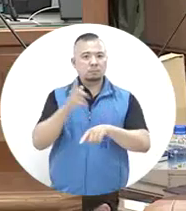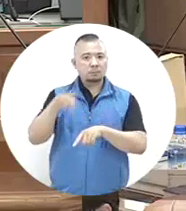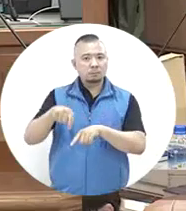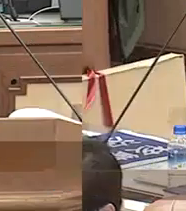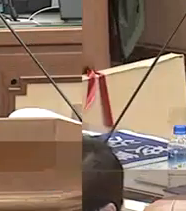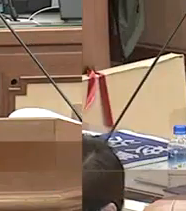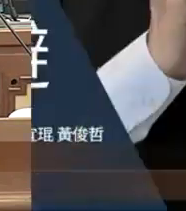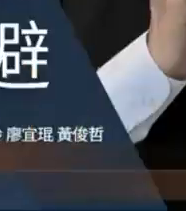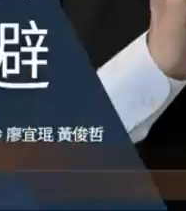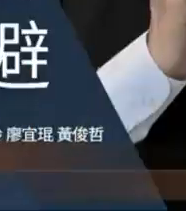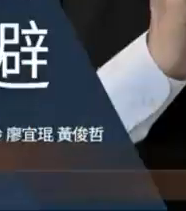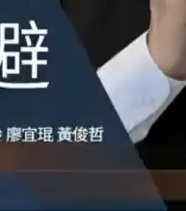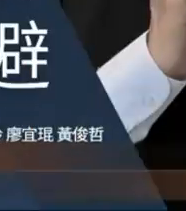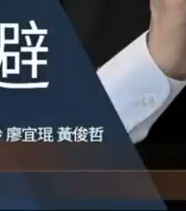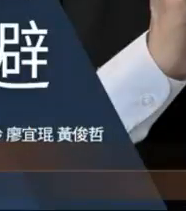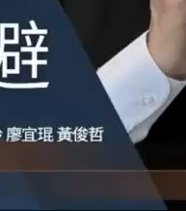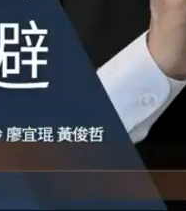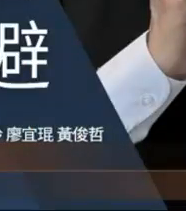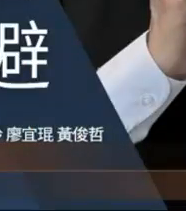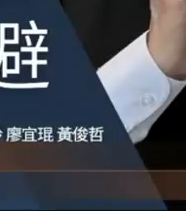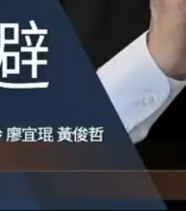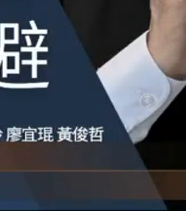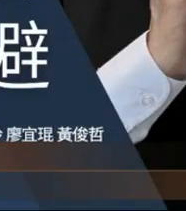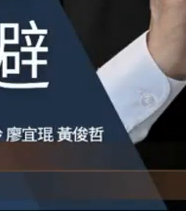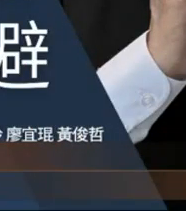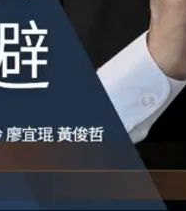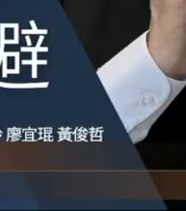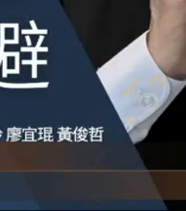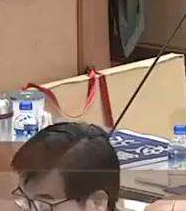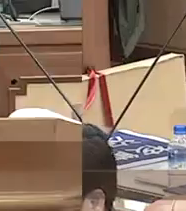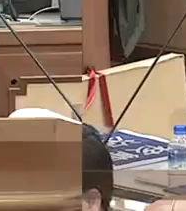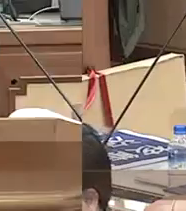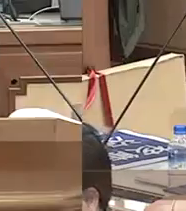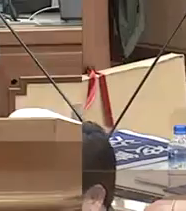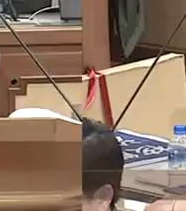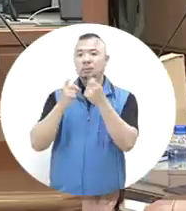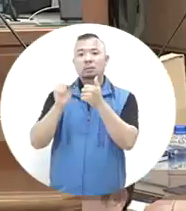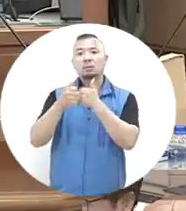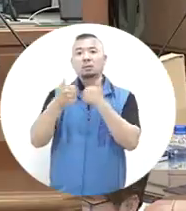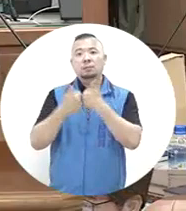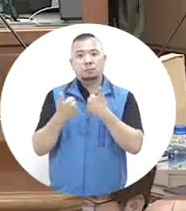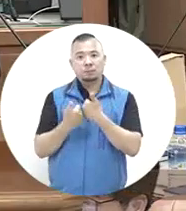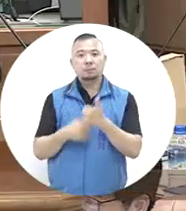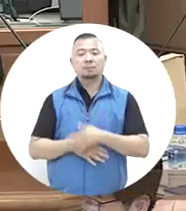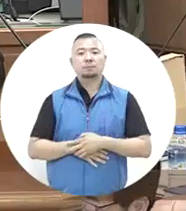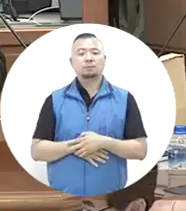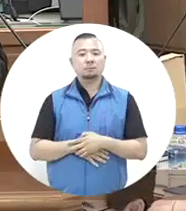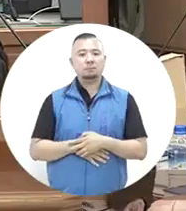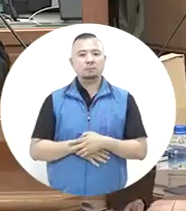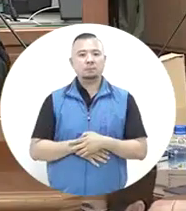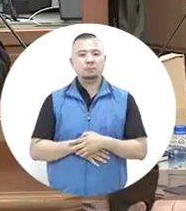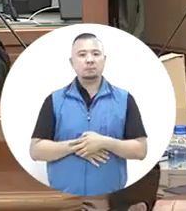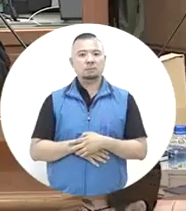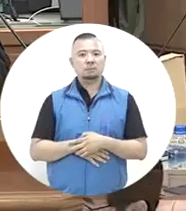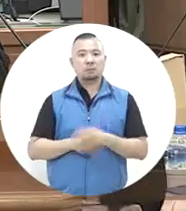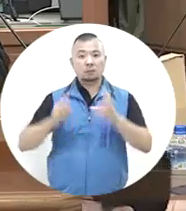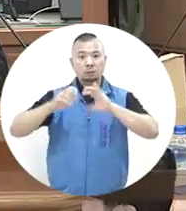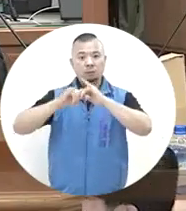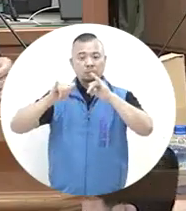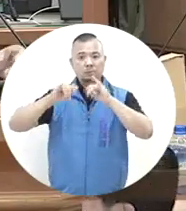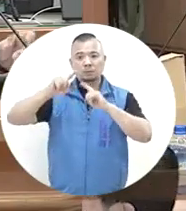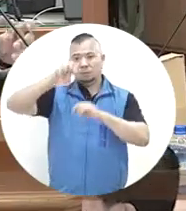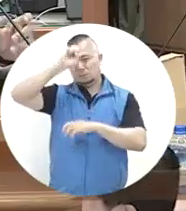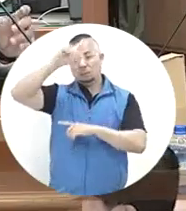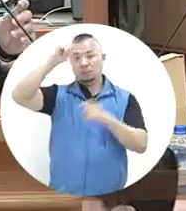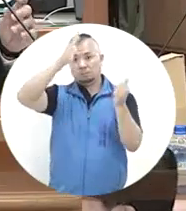那在先前呢，整个新北市议会因为你要选征召选总统的关系，所以配合你提